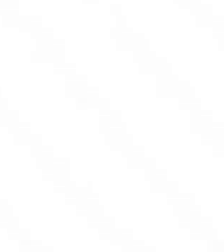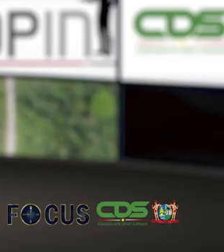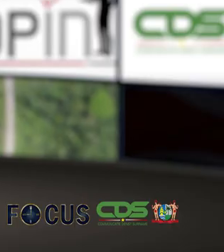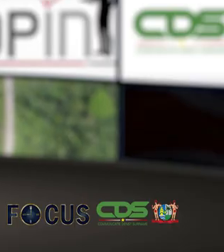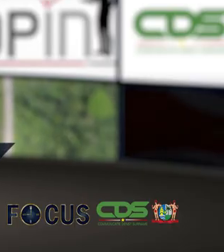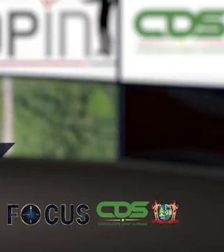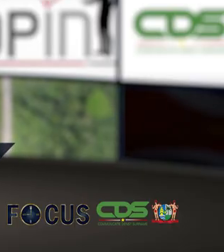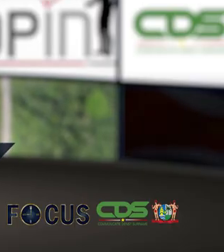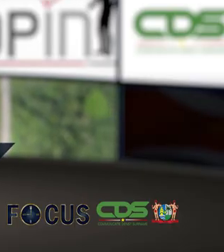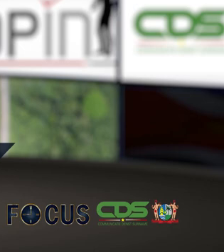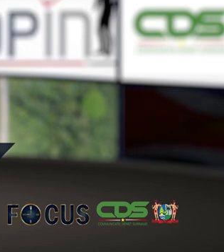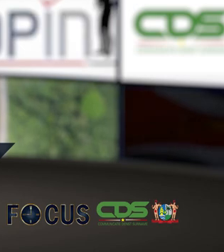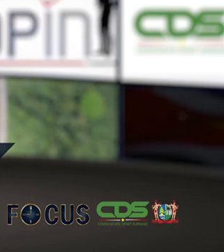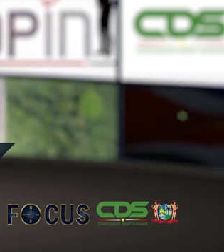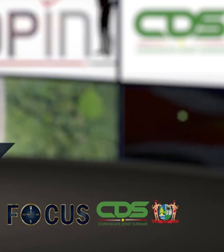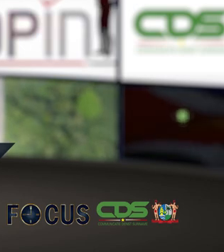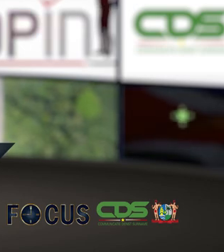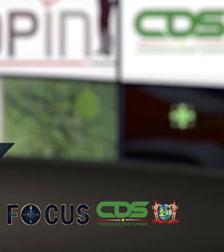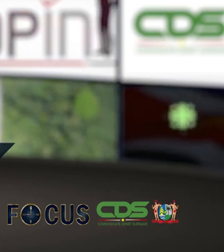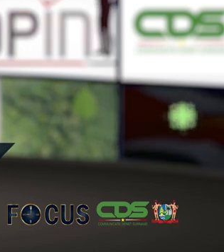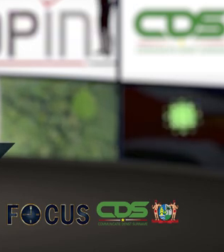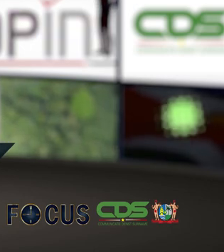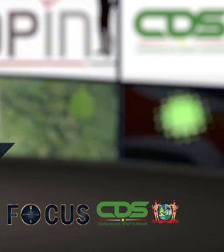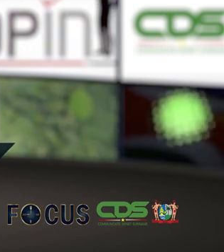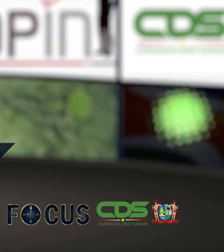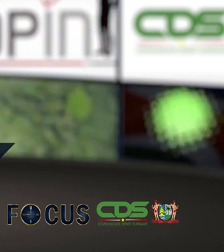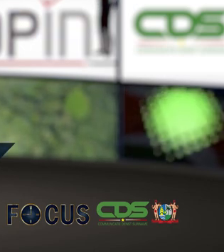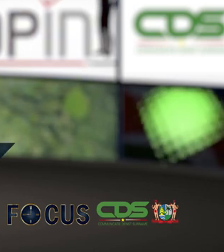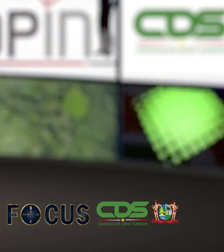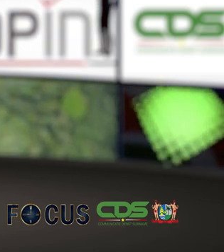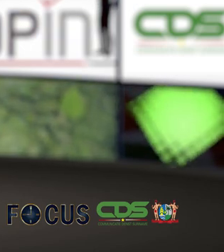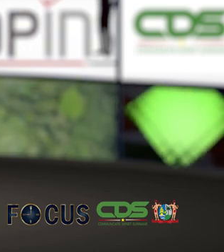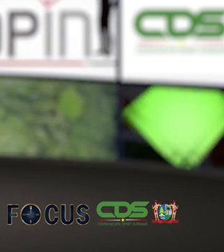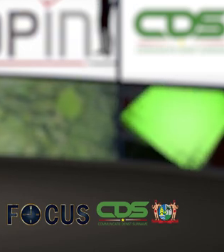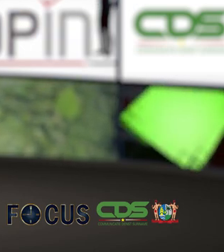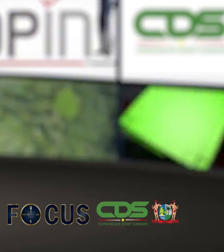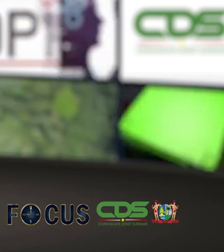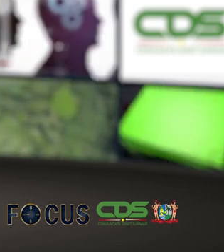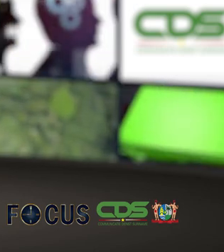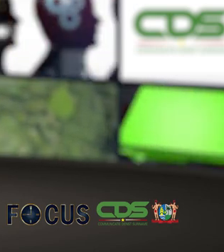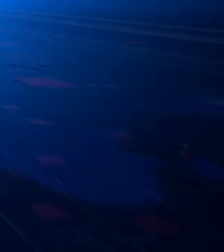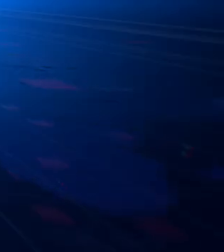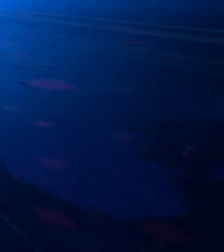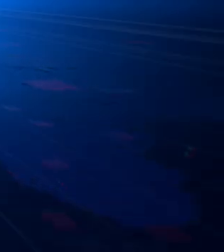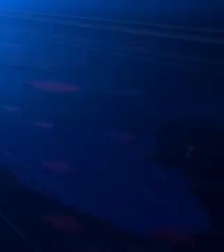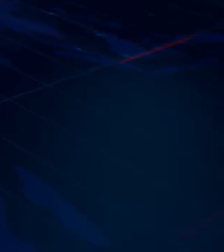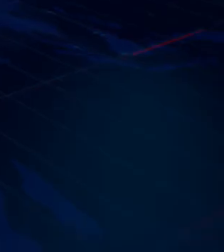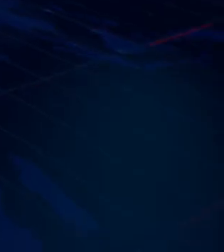Dit was Focus. Bedankt voor uw aandacht. Goedenavond.